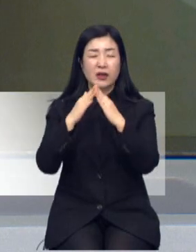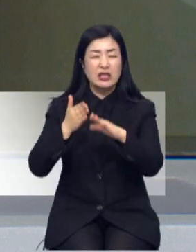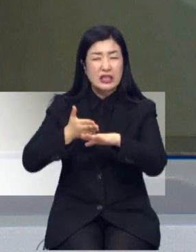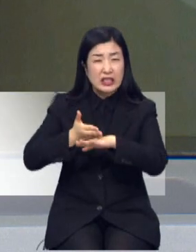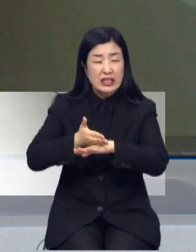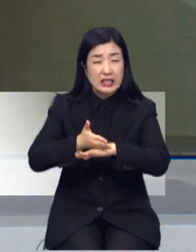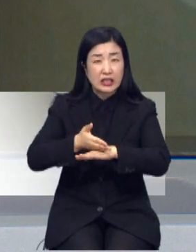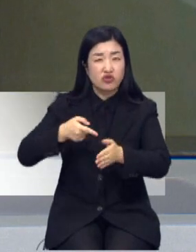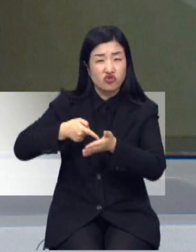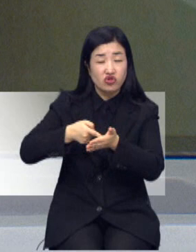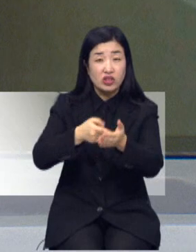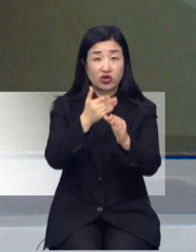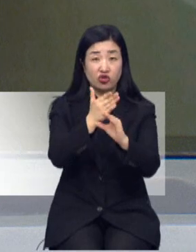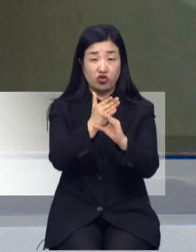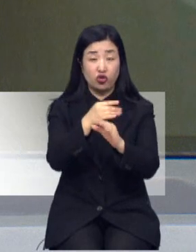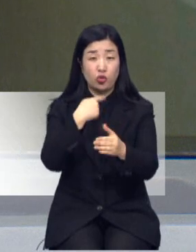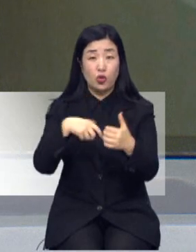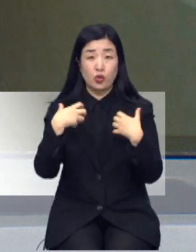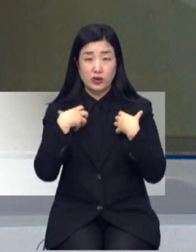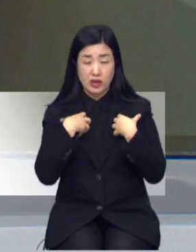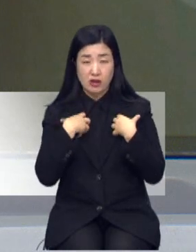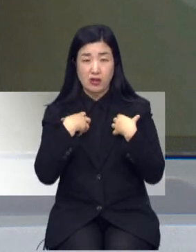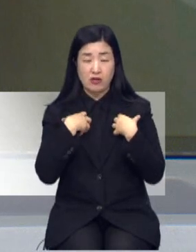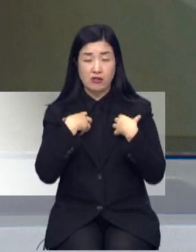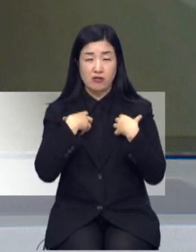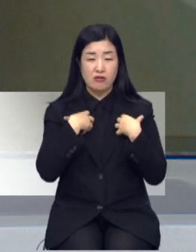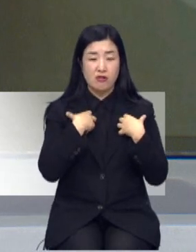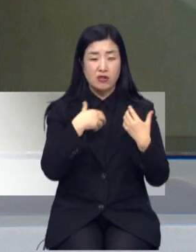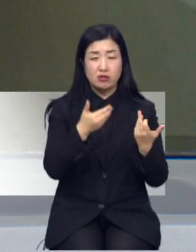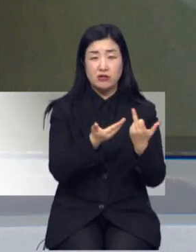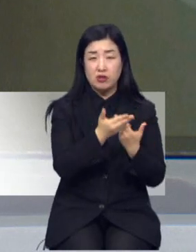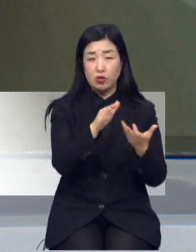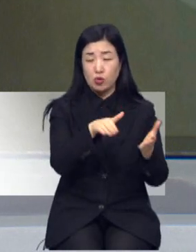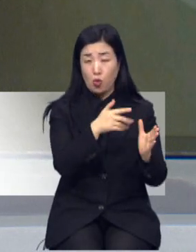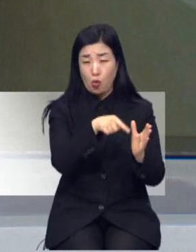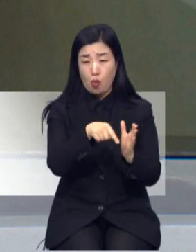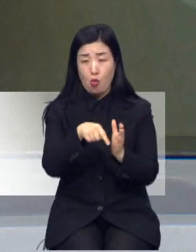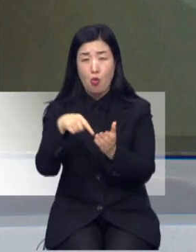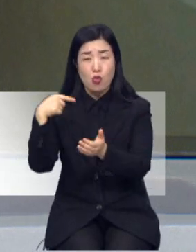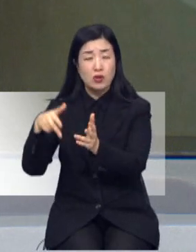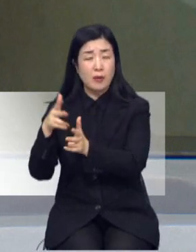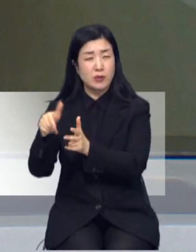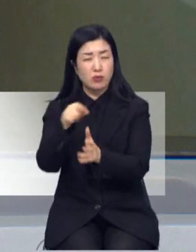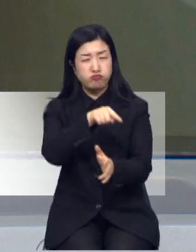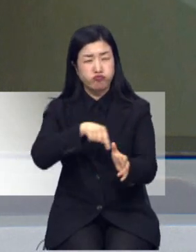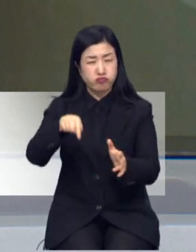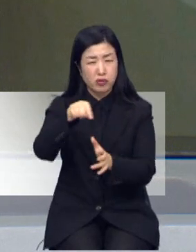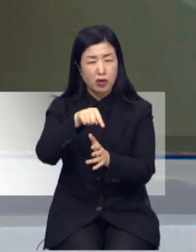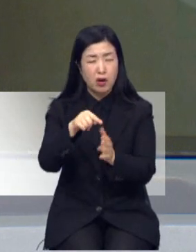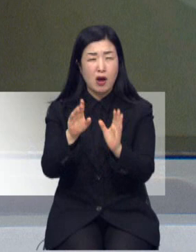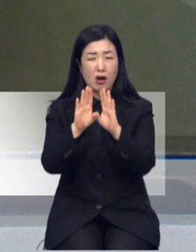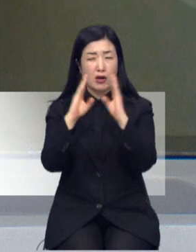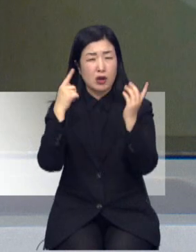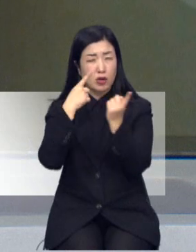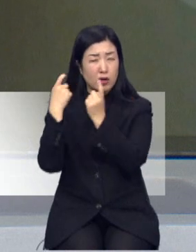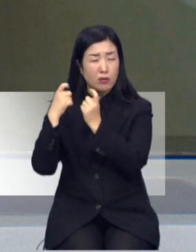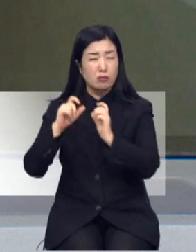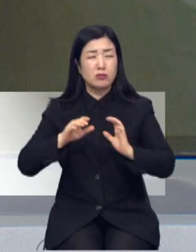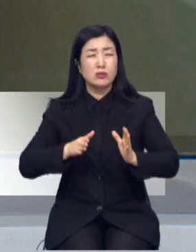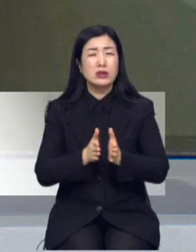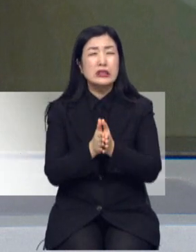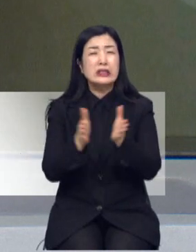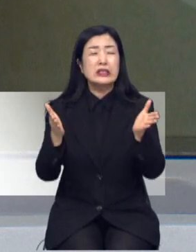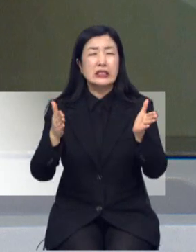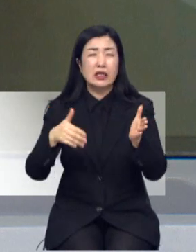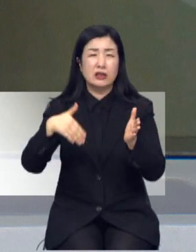있는데요. 하지만 교육청과 제주시 사업자 간의 입장 차가 크다 보니 개교 시기가 늦어져 학생들의 피해가